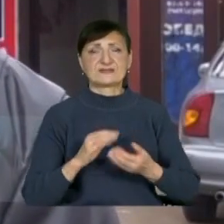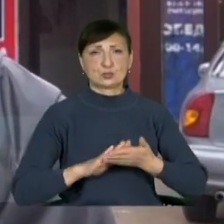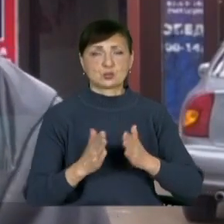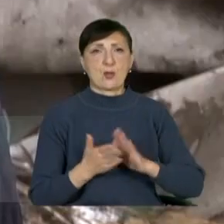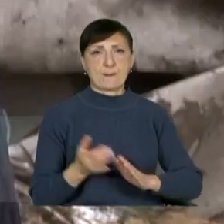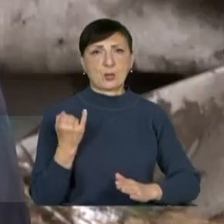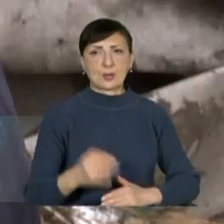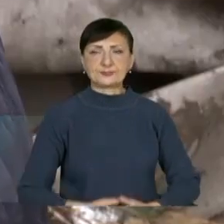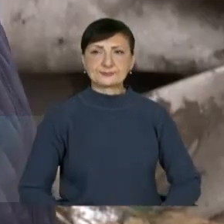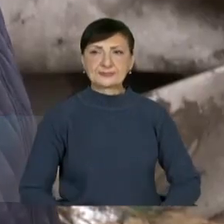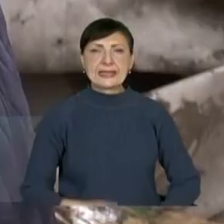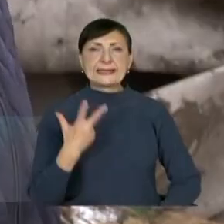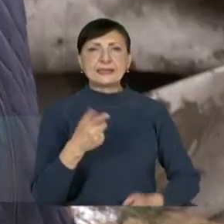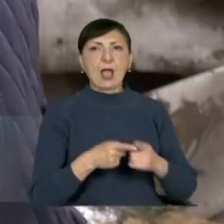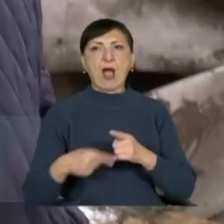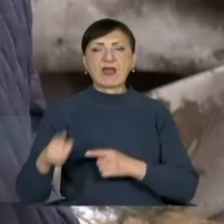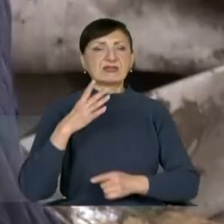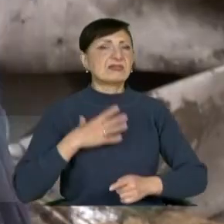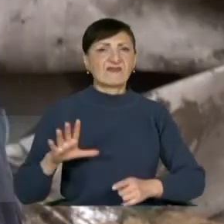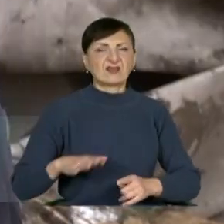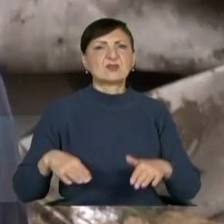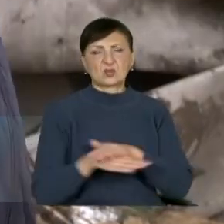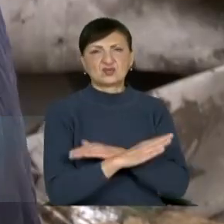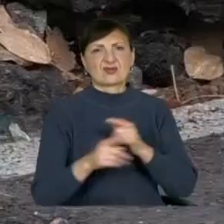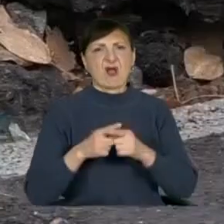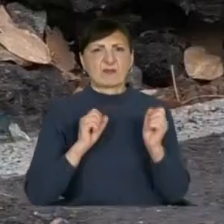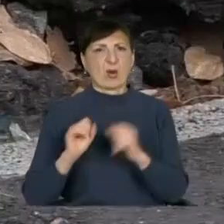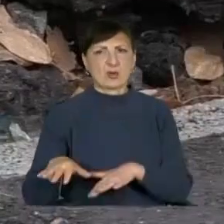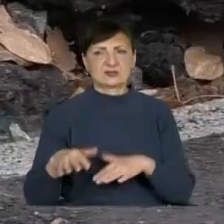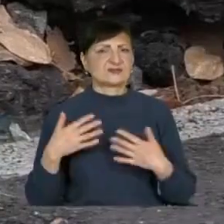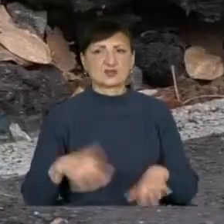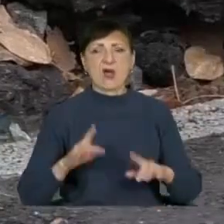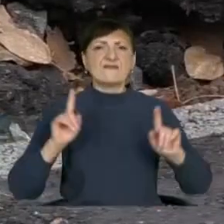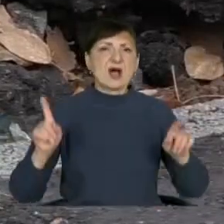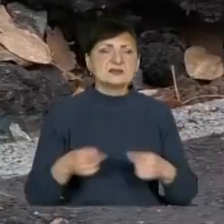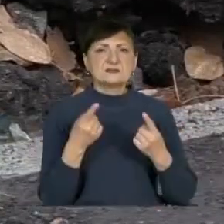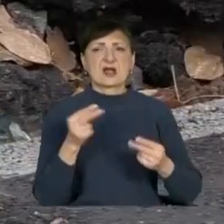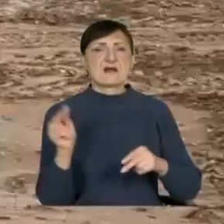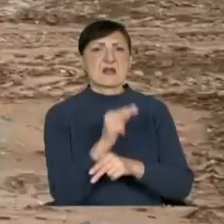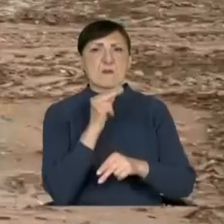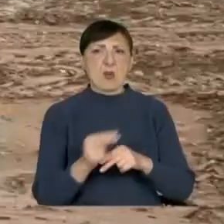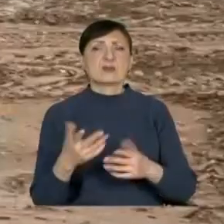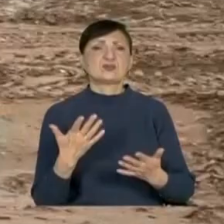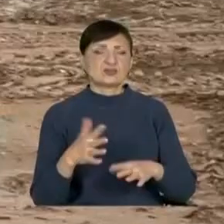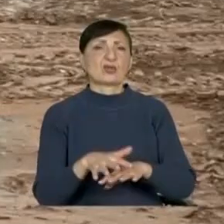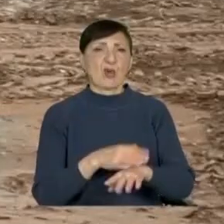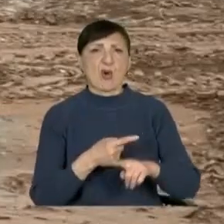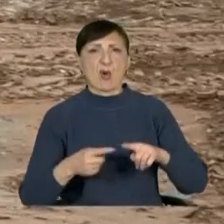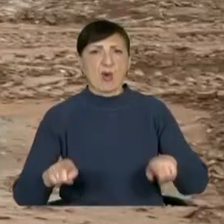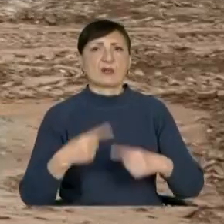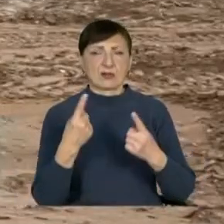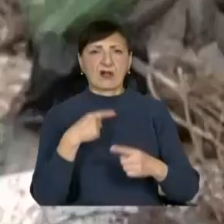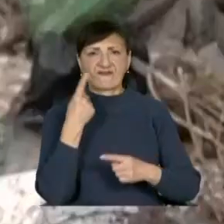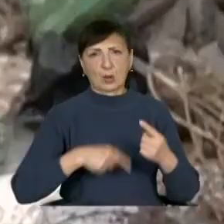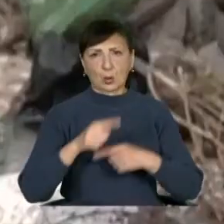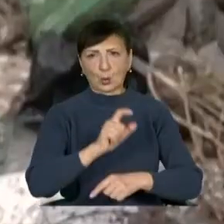ситуация сложилась. 3 арендатора не выдержали и покинули свои помещения. Восстанавливаться после такого ремонта придется долго, рассказывают